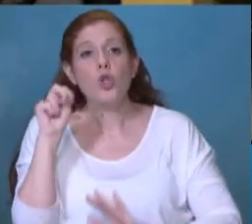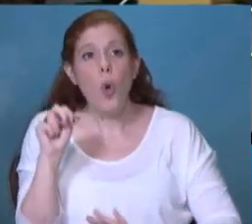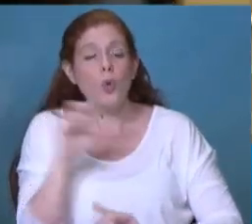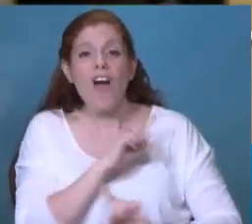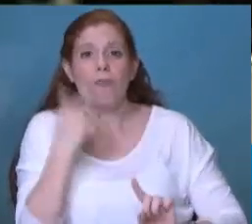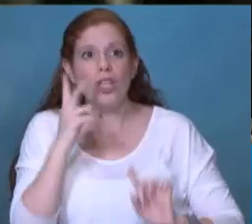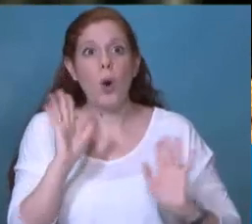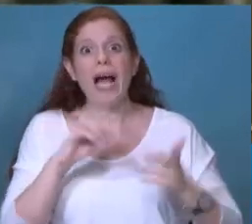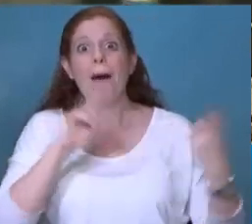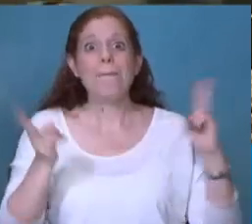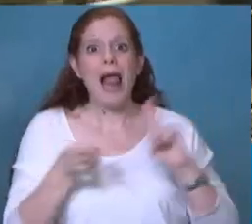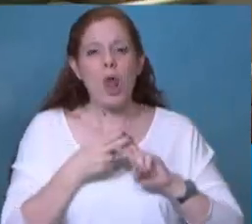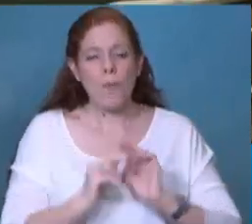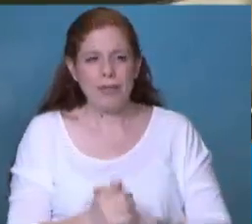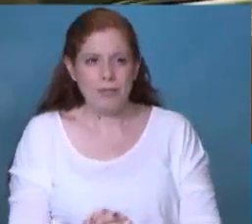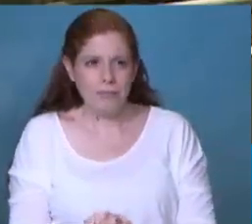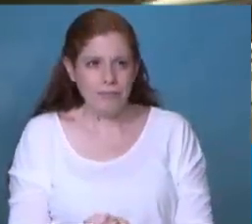כך.